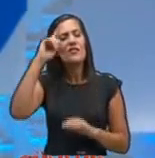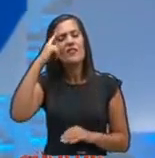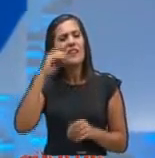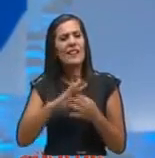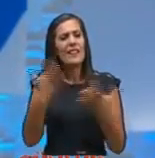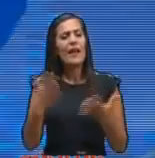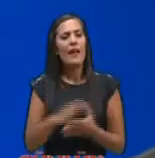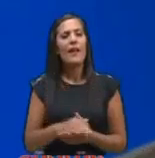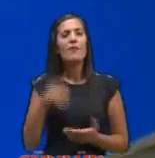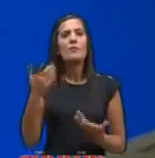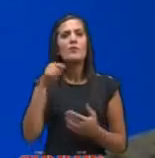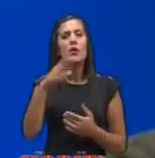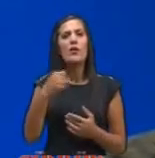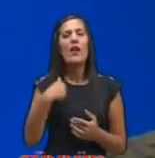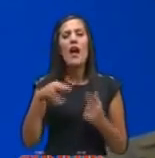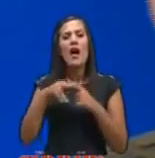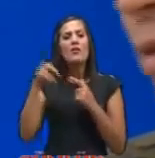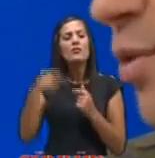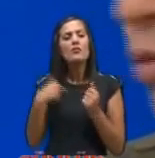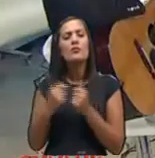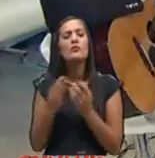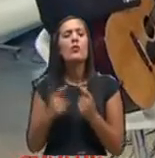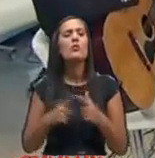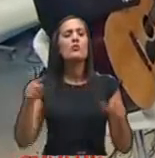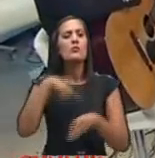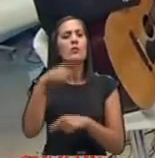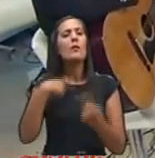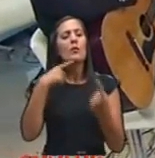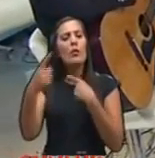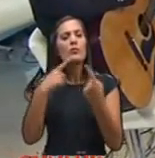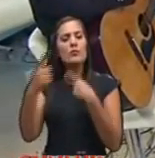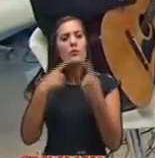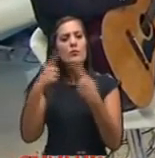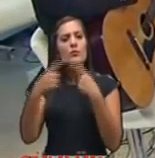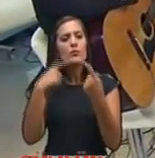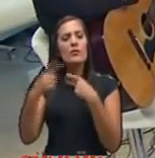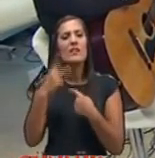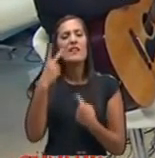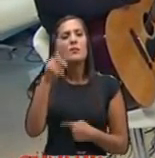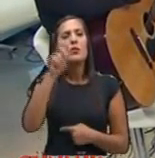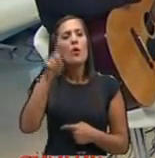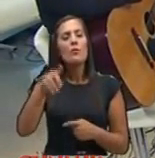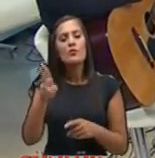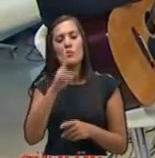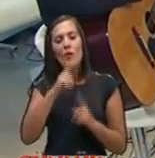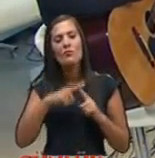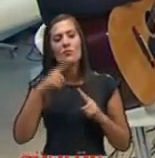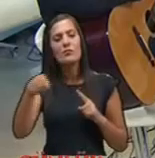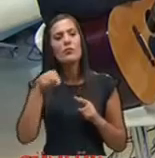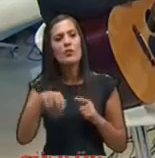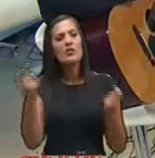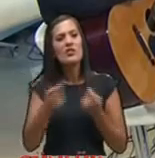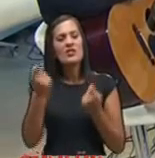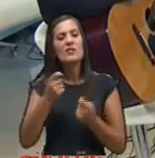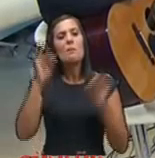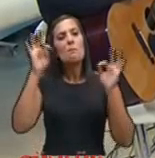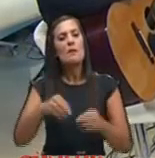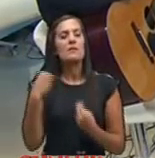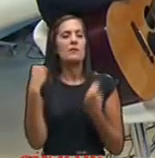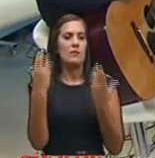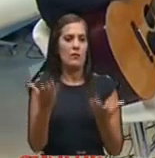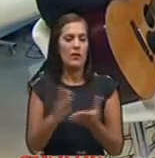tabii siz de biliyorsunuzdur bunu. Hareket serbestisi açısından belki şimdi, daha iyi oluyor ama ruhani anlamda bence çok besliyor. %100. Bu